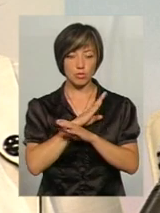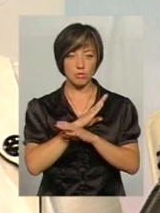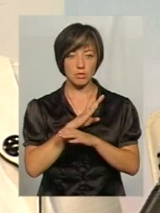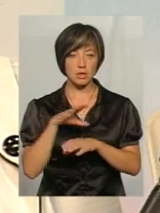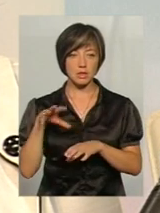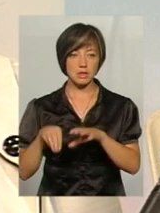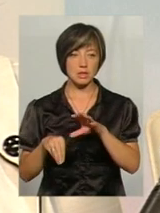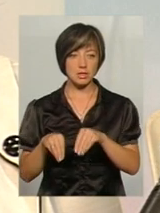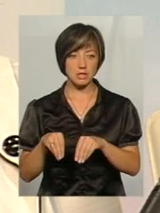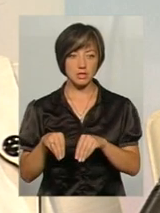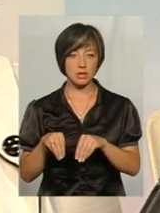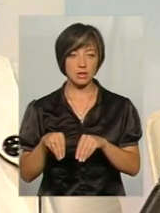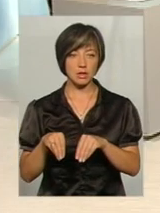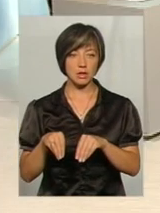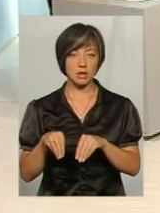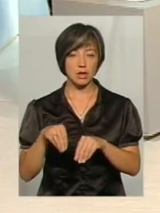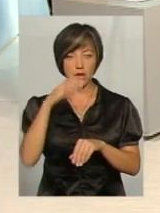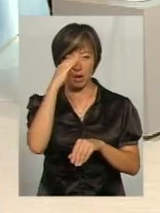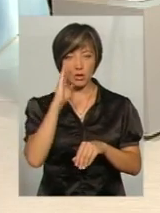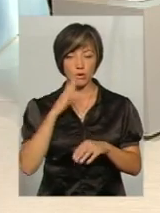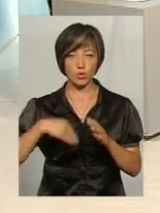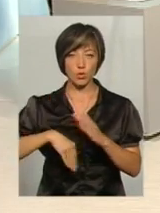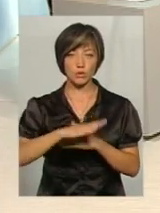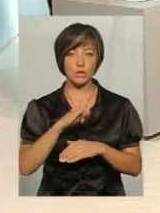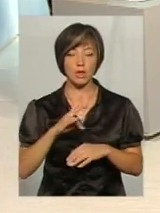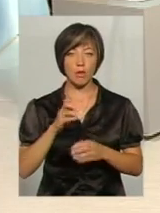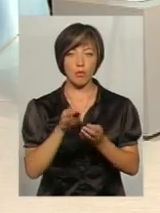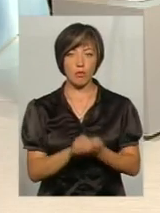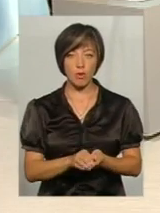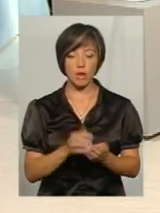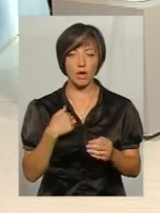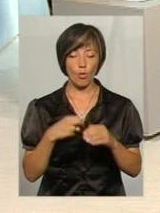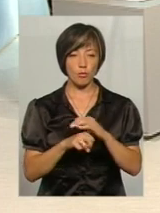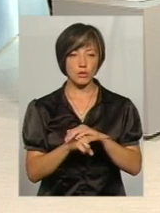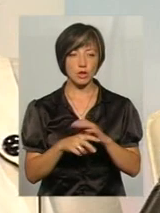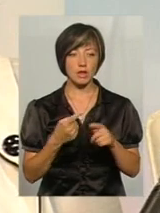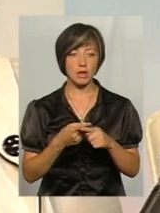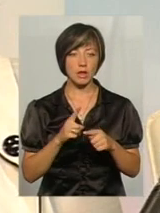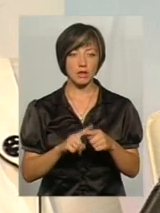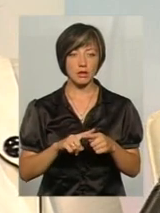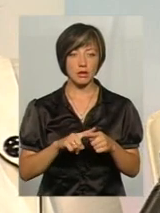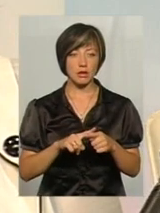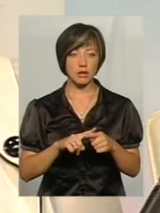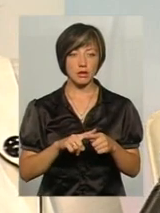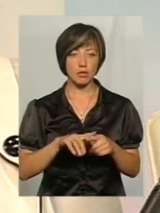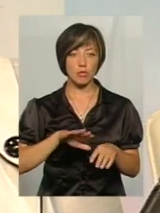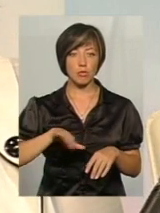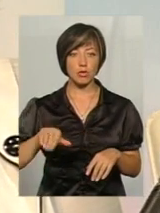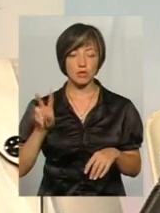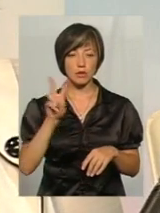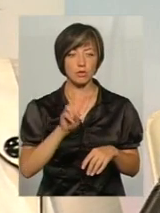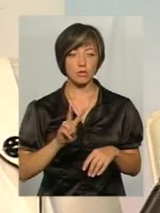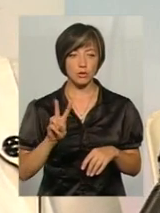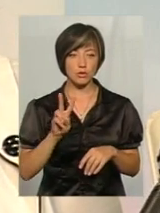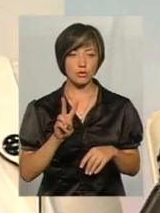и они ушли на похорон, мои родители, и я убежала. Это где-то после 2 часов.